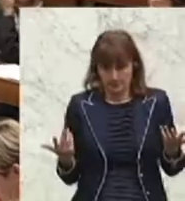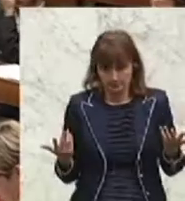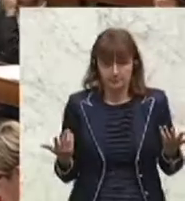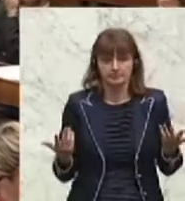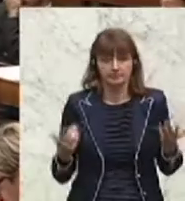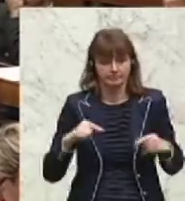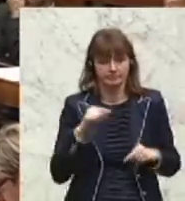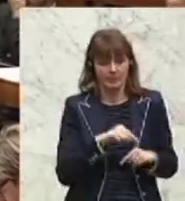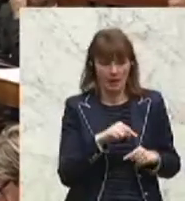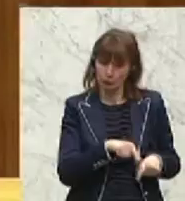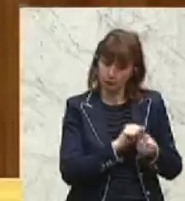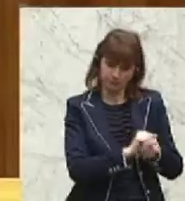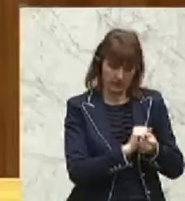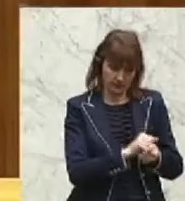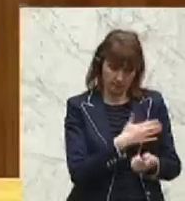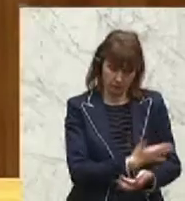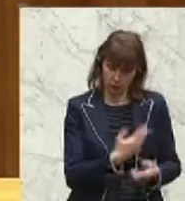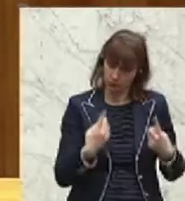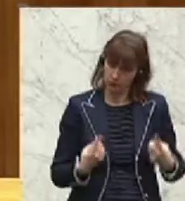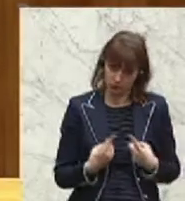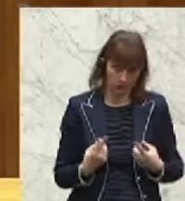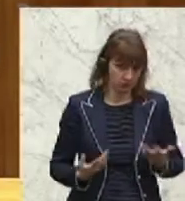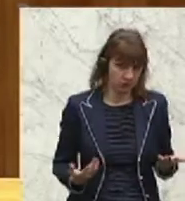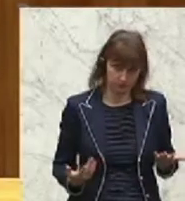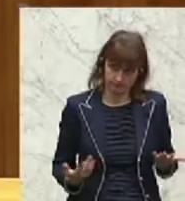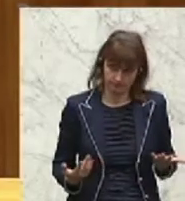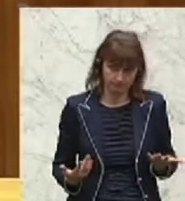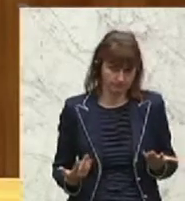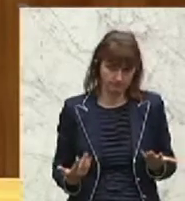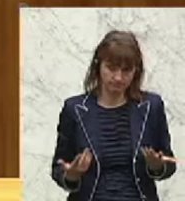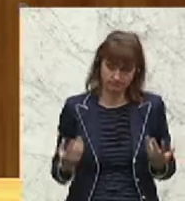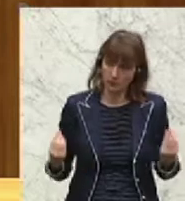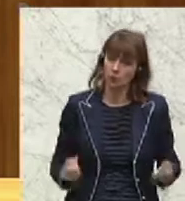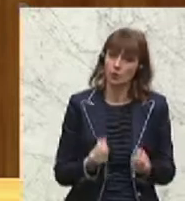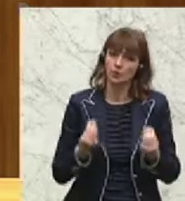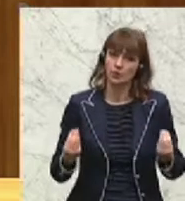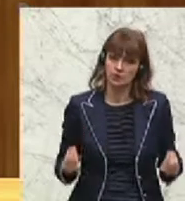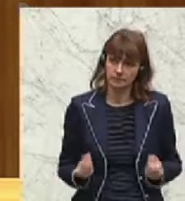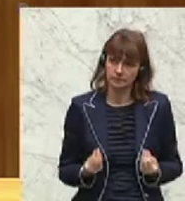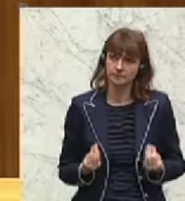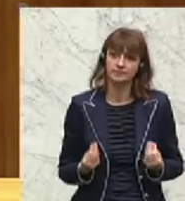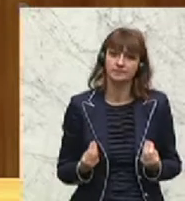Und das gilt es jetzt einmal zu bekämpfen. Und zwar einfach aus dem Grund heraus, dass